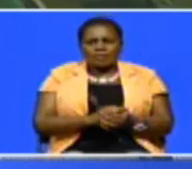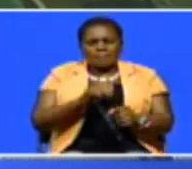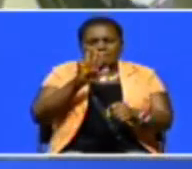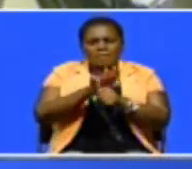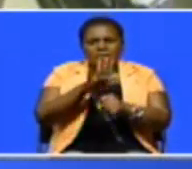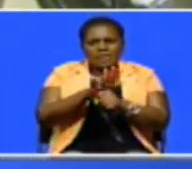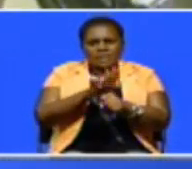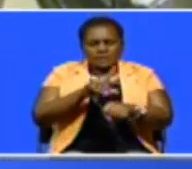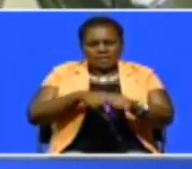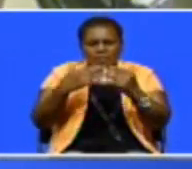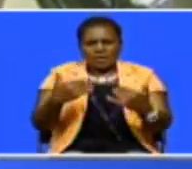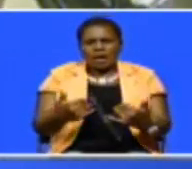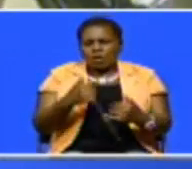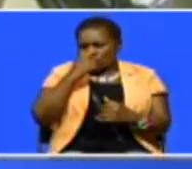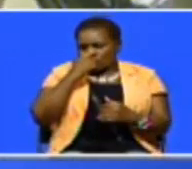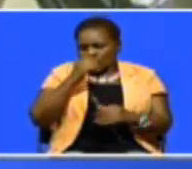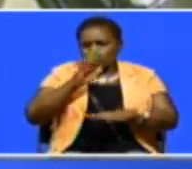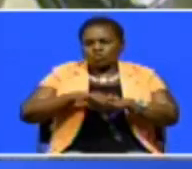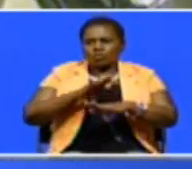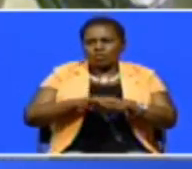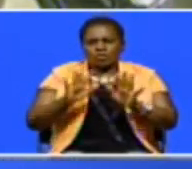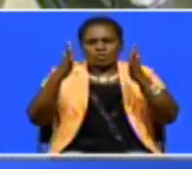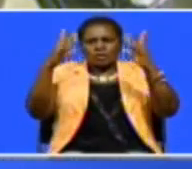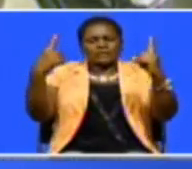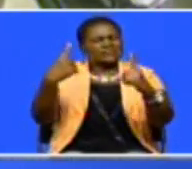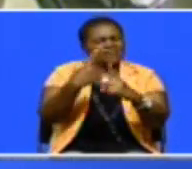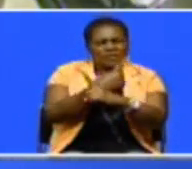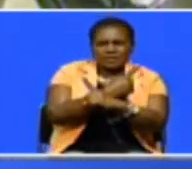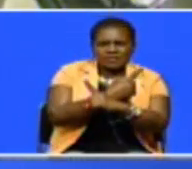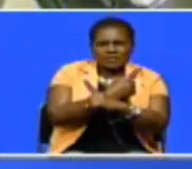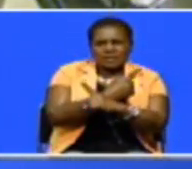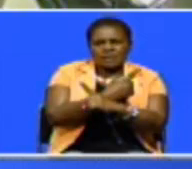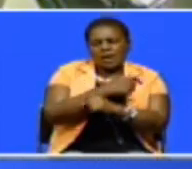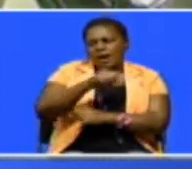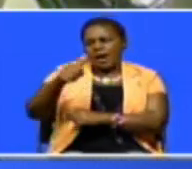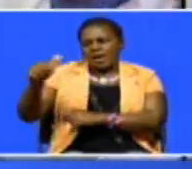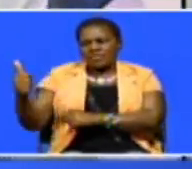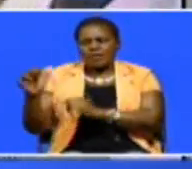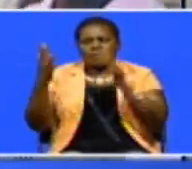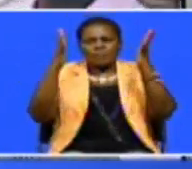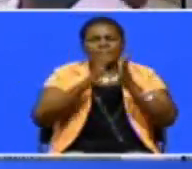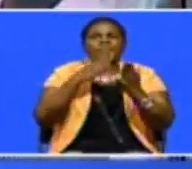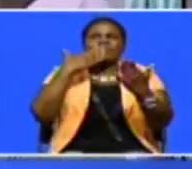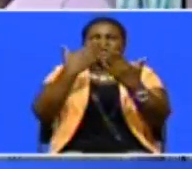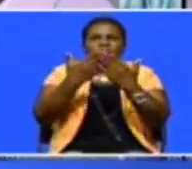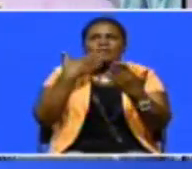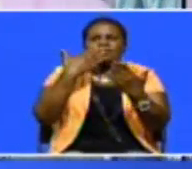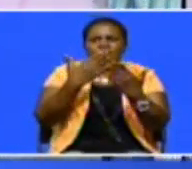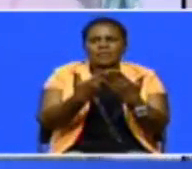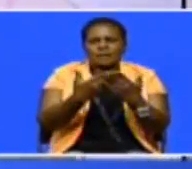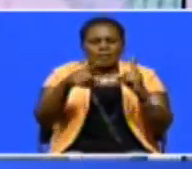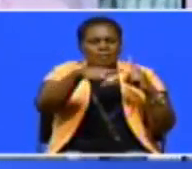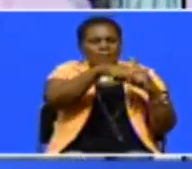Wengi wakichukua fursa hii kutakiana mema, kwani ni sherehe tofauti kabisa na sherehe zilizotangulia. Tunashukuru,